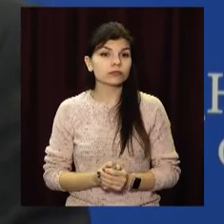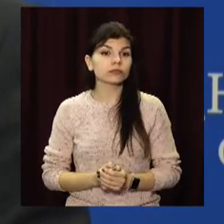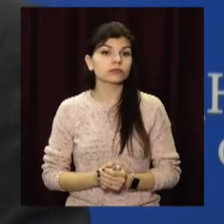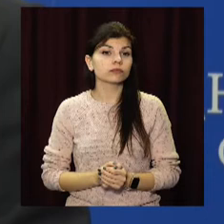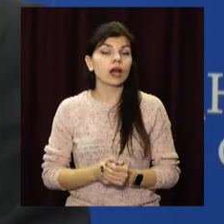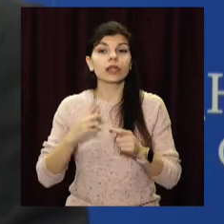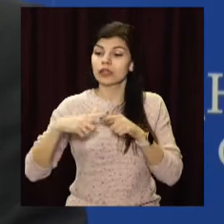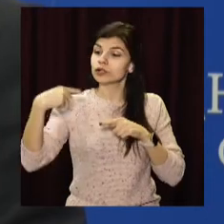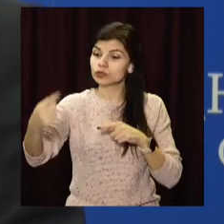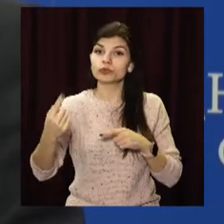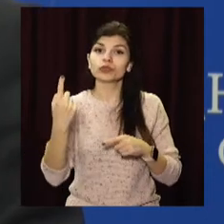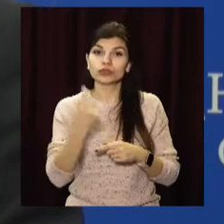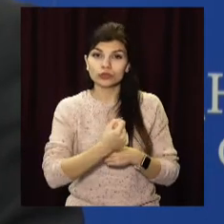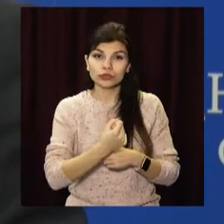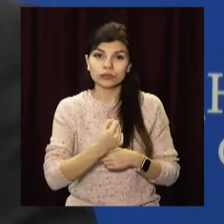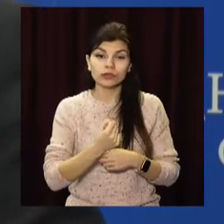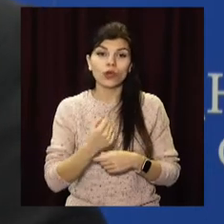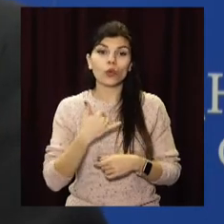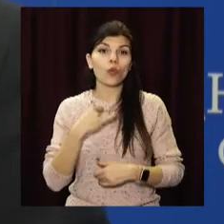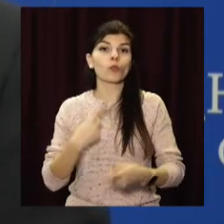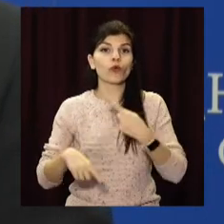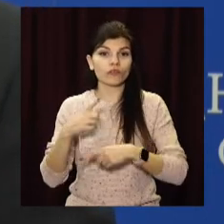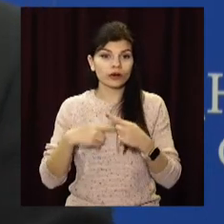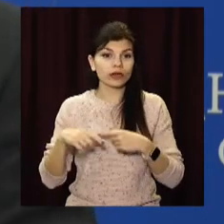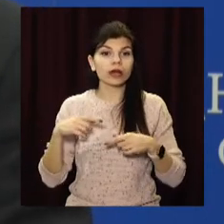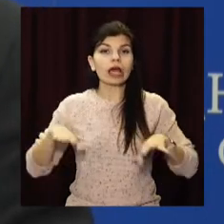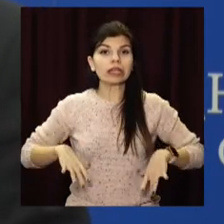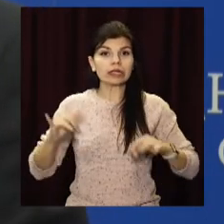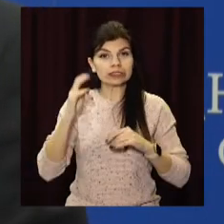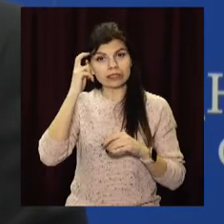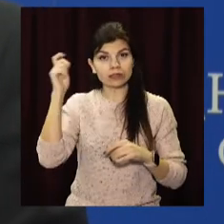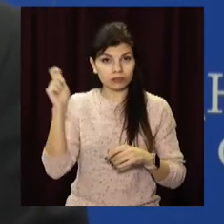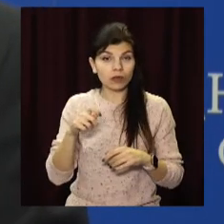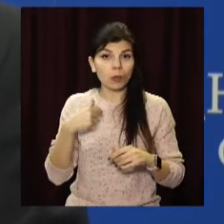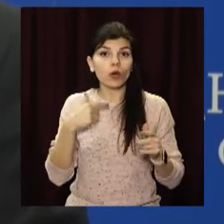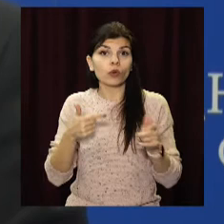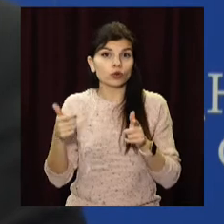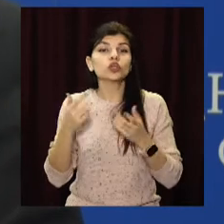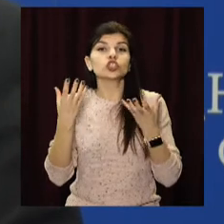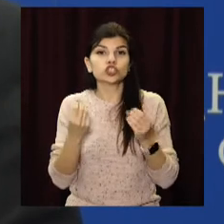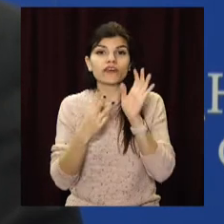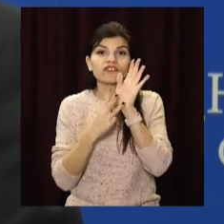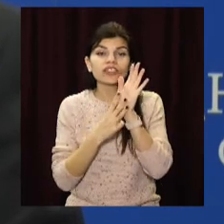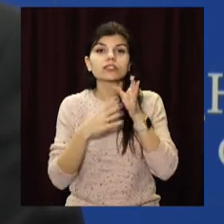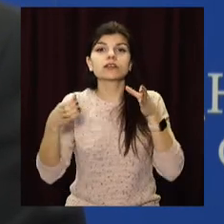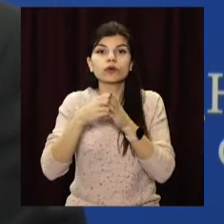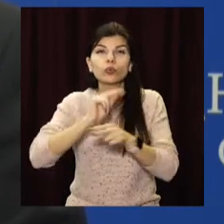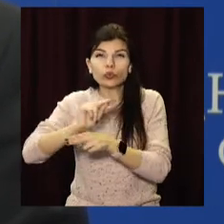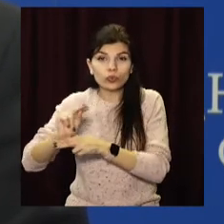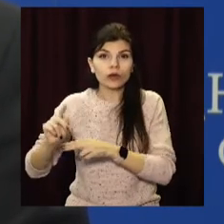На наступному тижні у нас повертаються тренери з Києву. Плануємо підготувати ще 8 мобільних